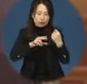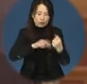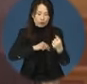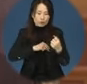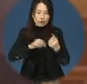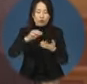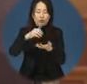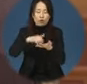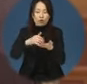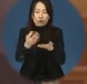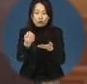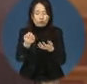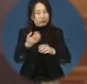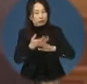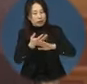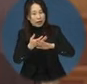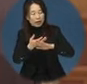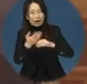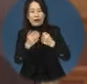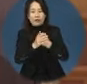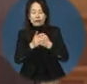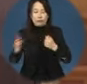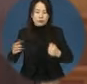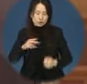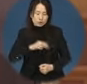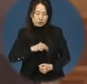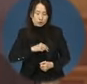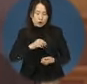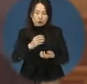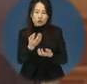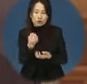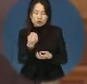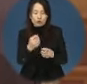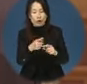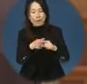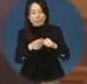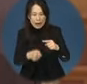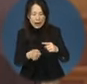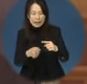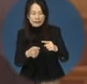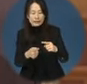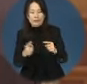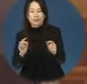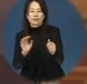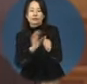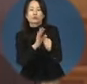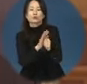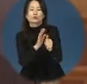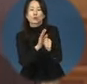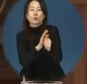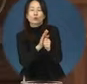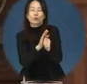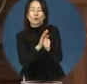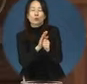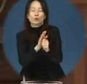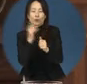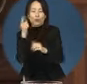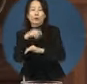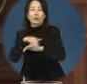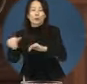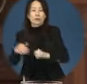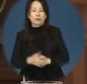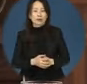숫자의 반 정도를 일단은 어 단계적으로 정책 지원 인력을 보충하는 걸 했는데 그럼 그러니깐 광역의원